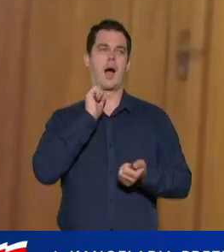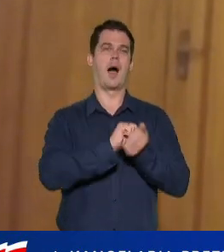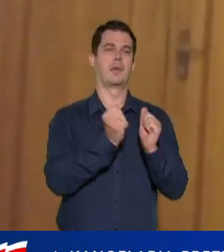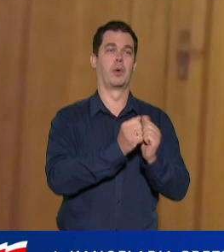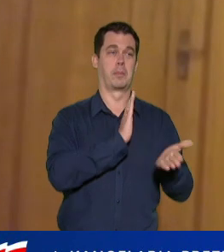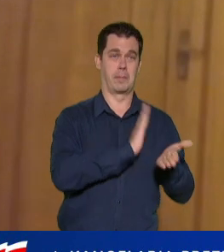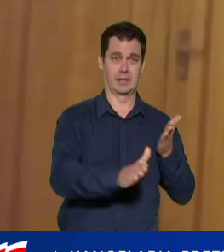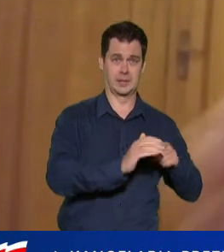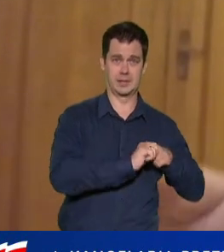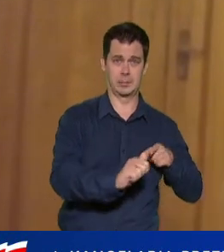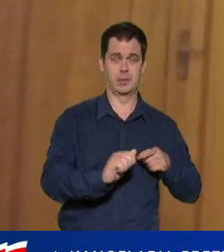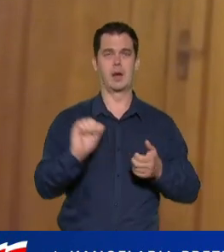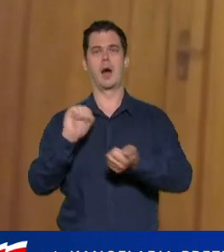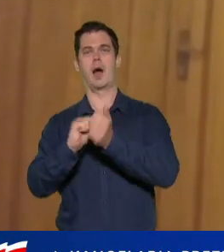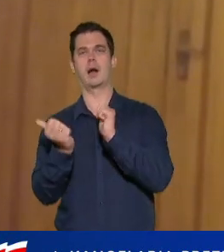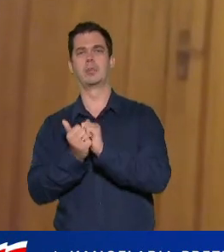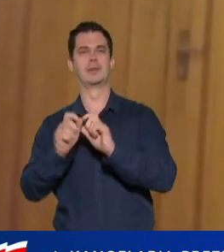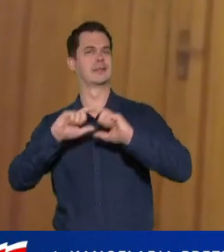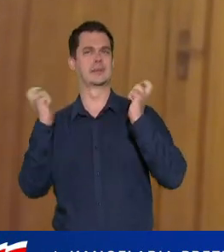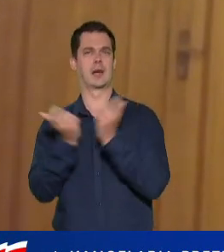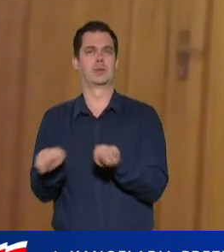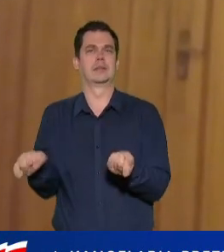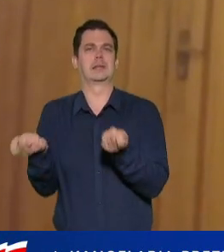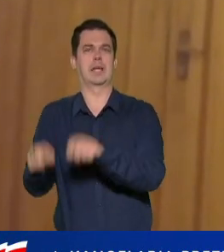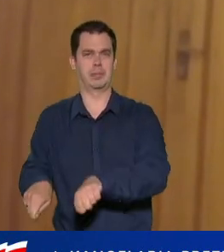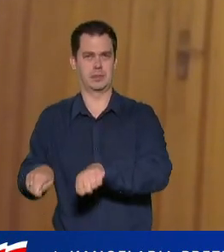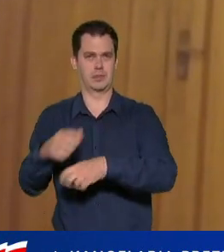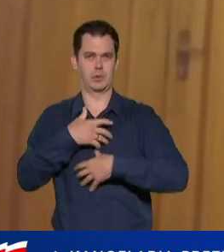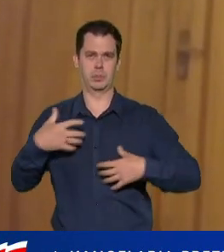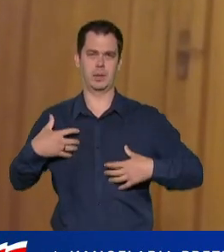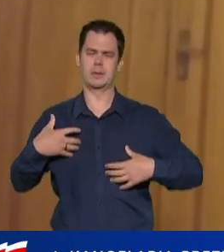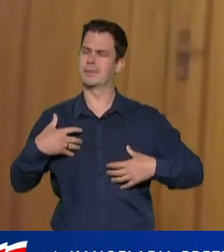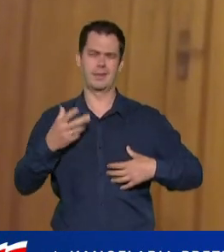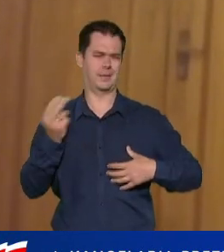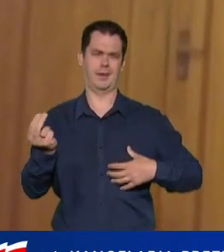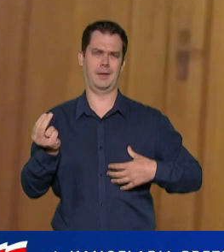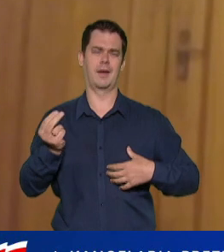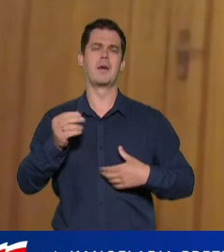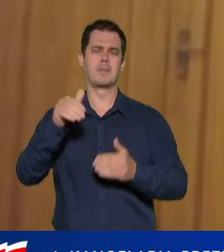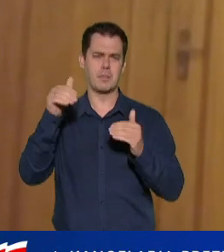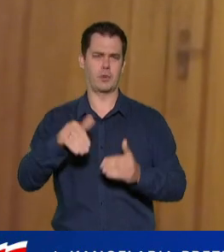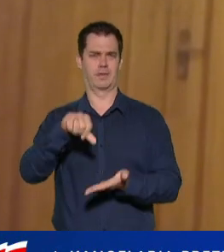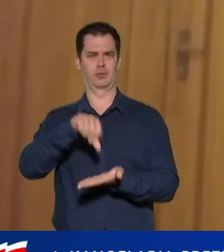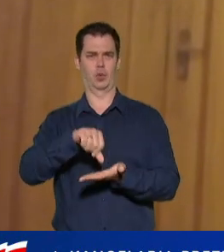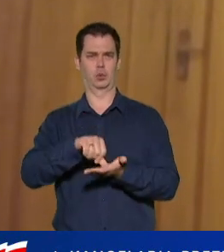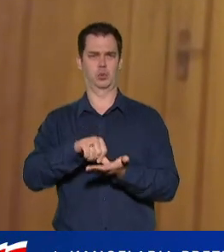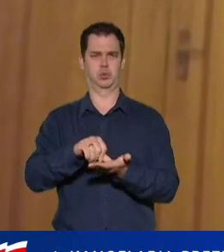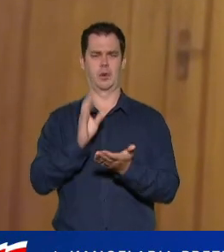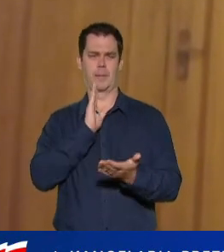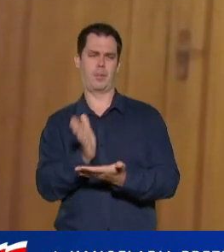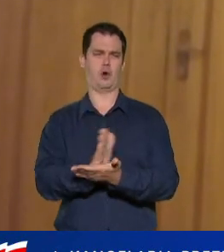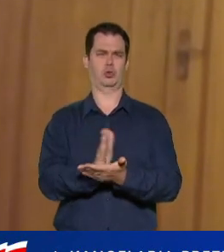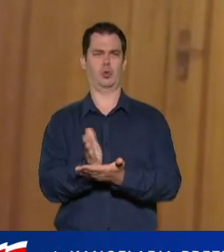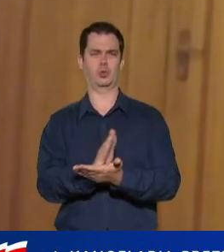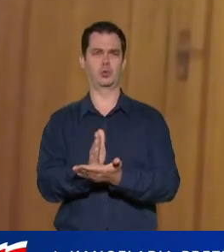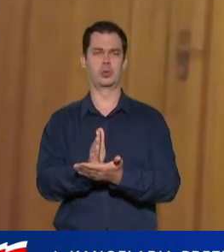obostrzeń, albo całkowity lockdown. Jest droga pośrednia, jest droga